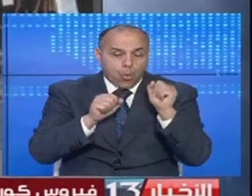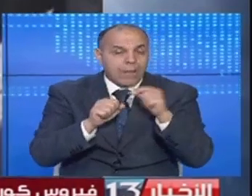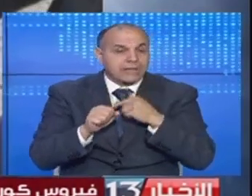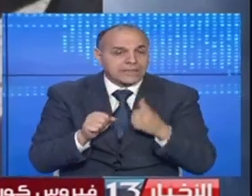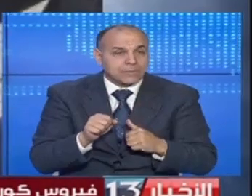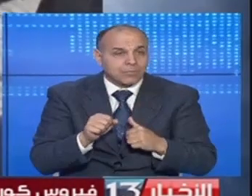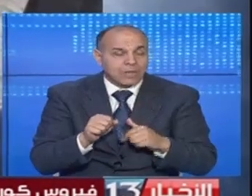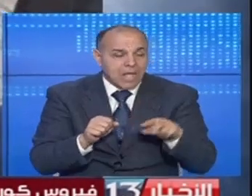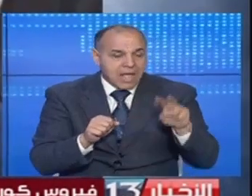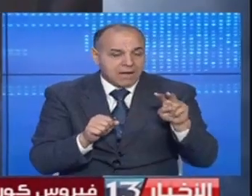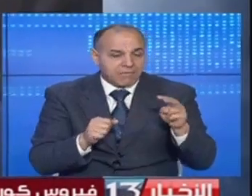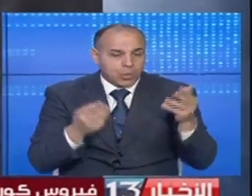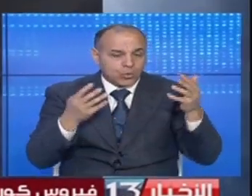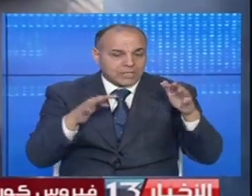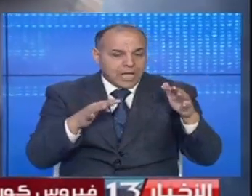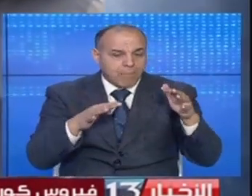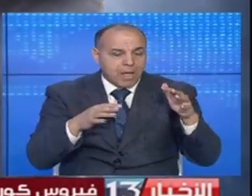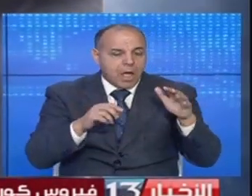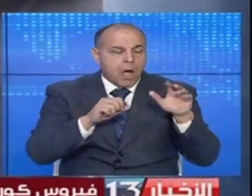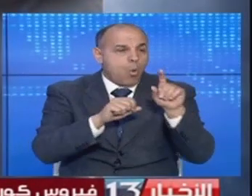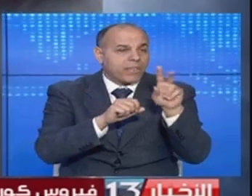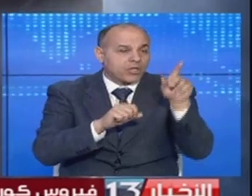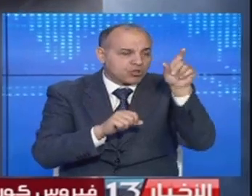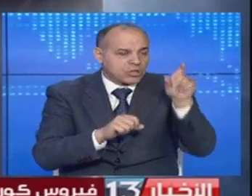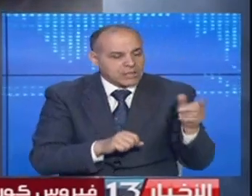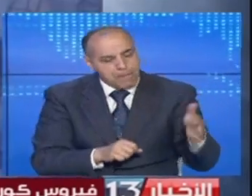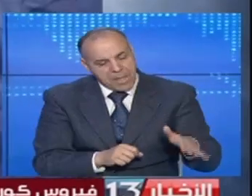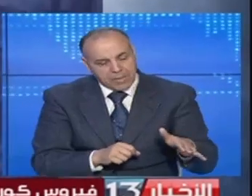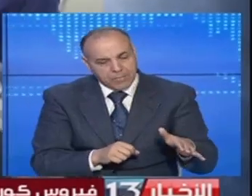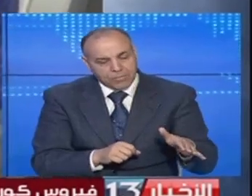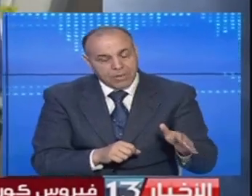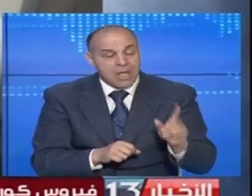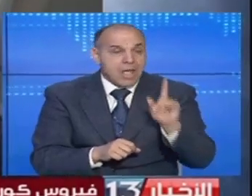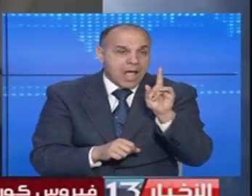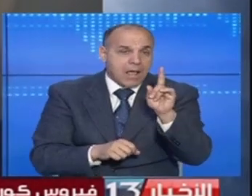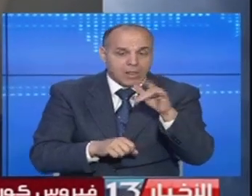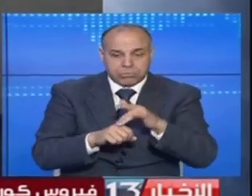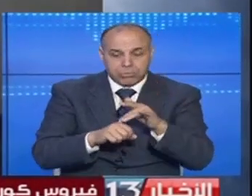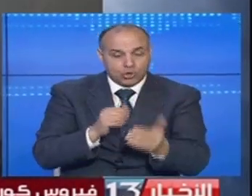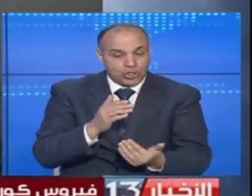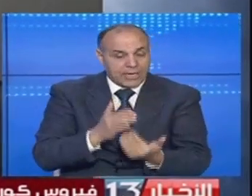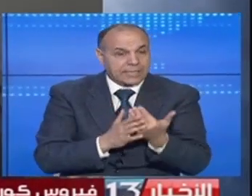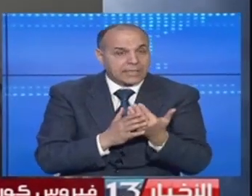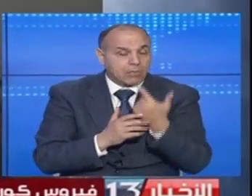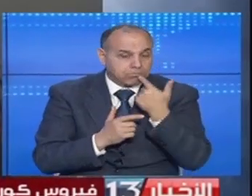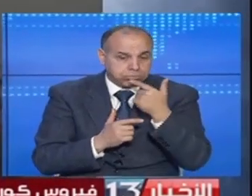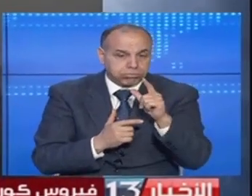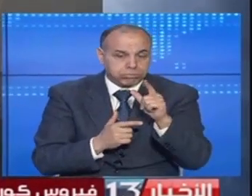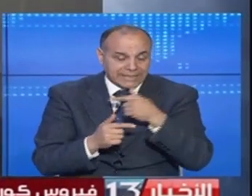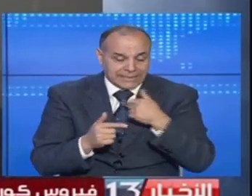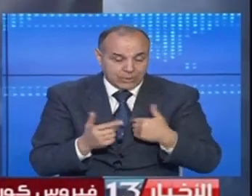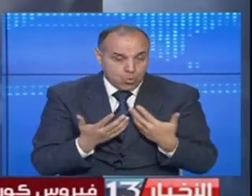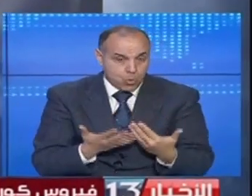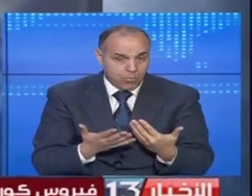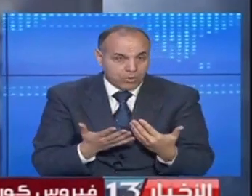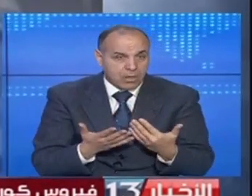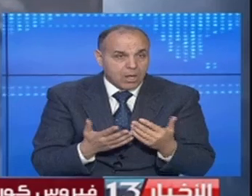الى الفين وتسعمائه و اثنتي عشره حاله وفاه غير ان الاصابات الجديده التي اعلن عنها اليوم في الصين